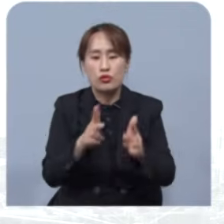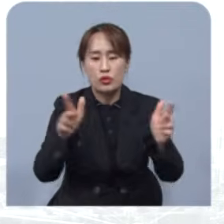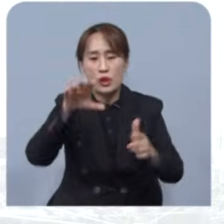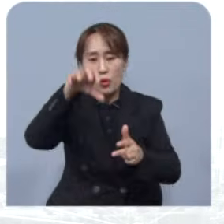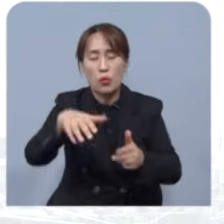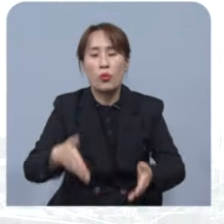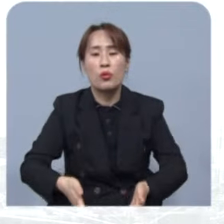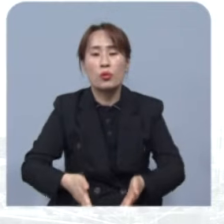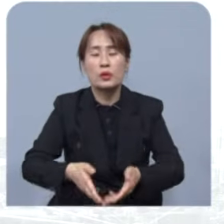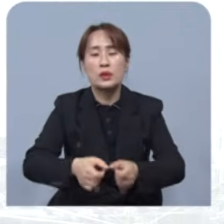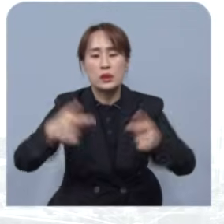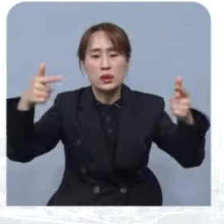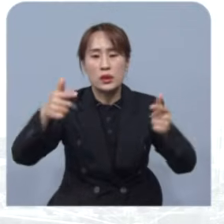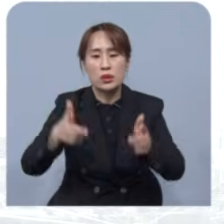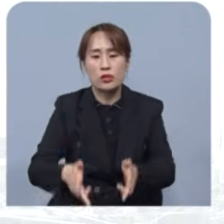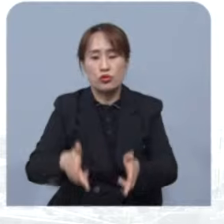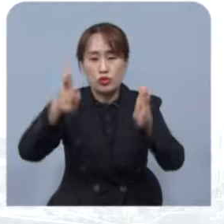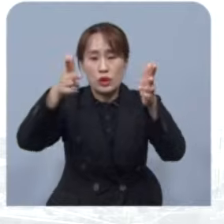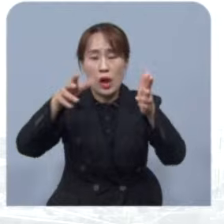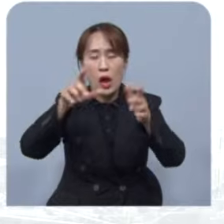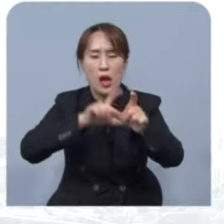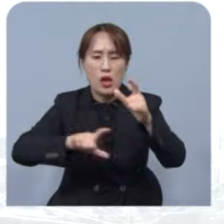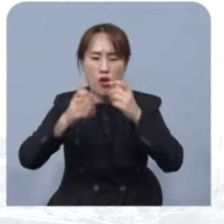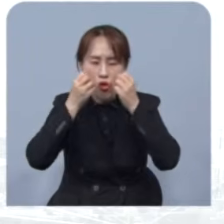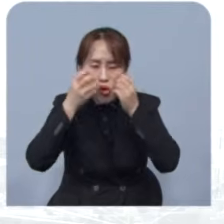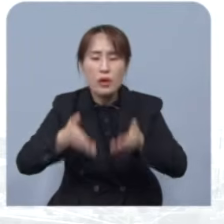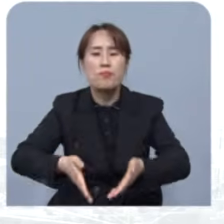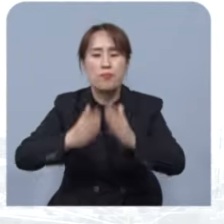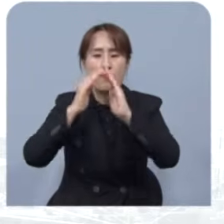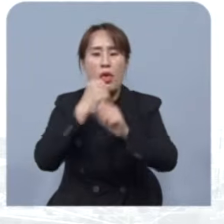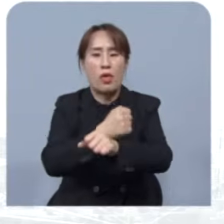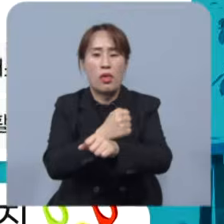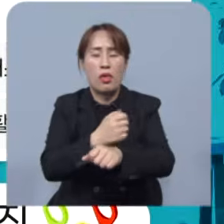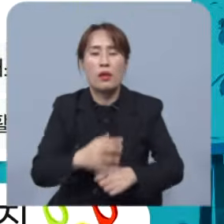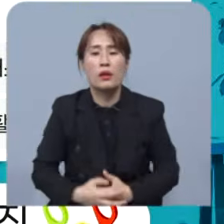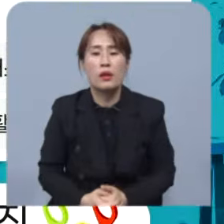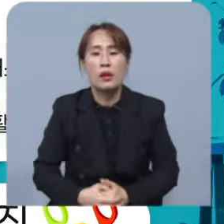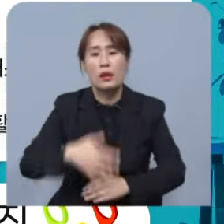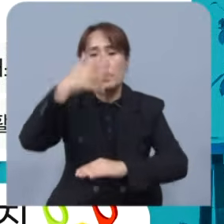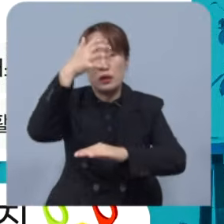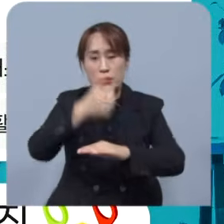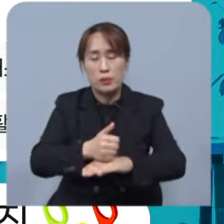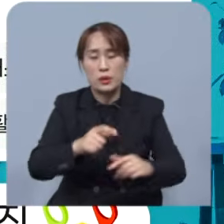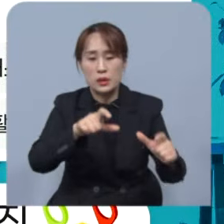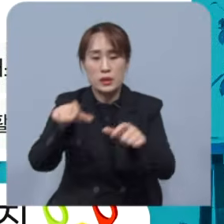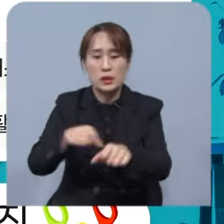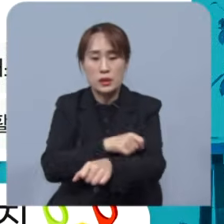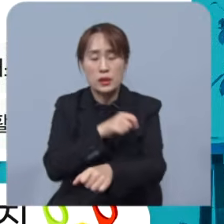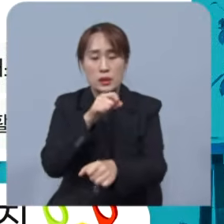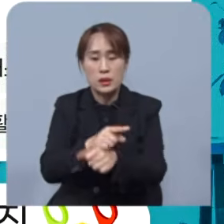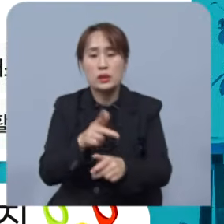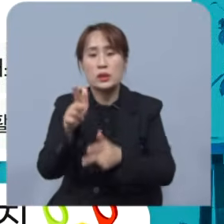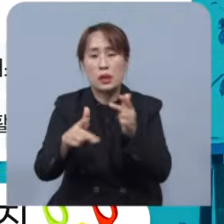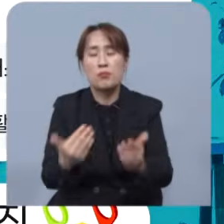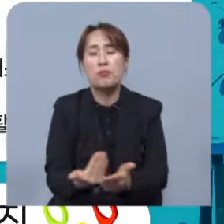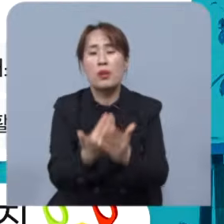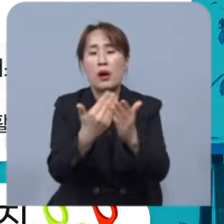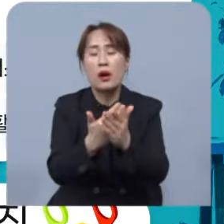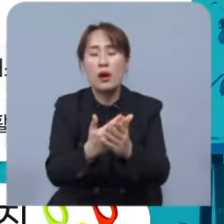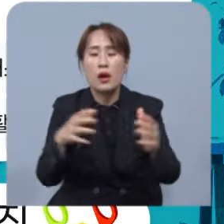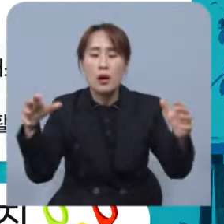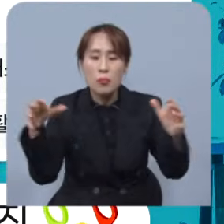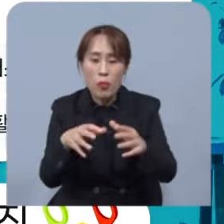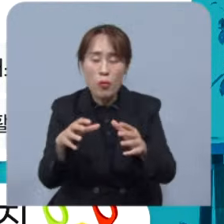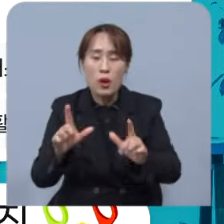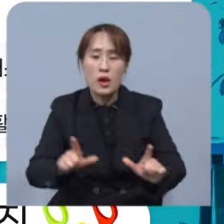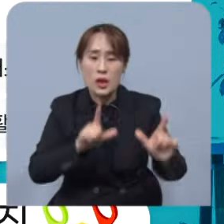한편 주차 빌딩도 신축하겠습니다. 마지막으로 지역 특화 산업을 육성하고